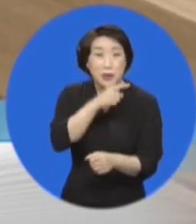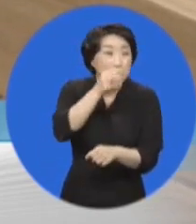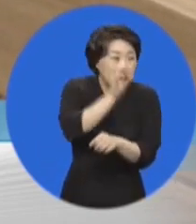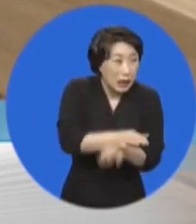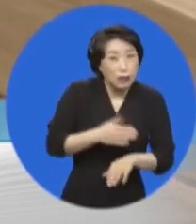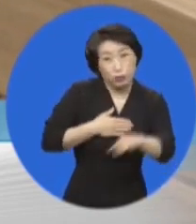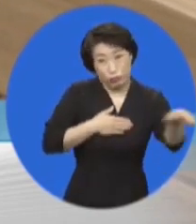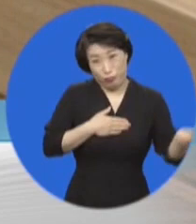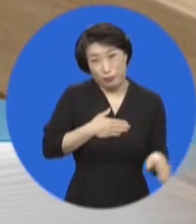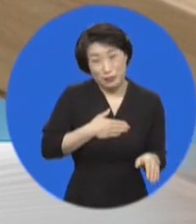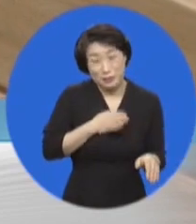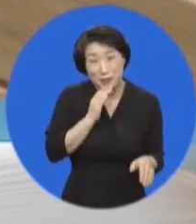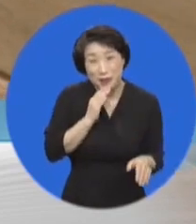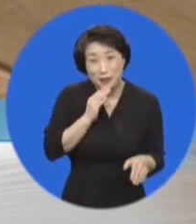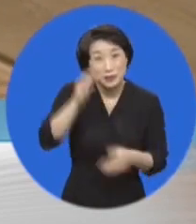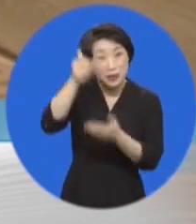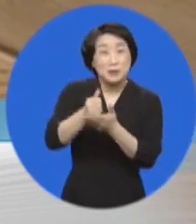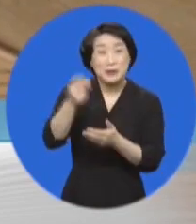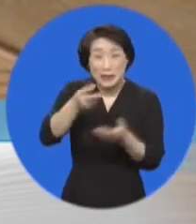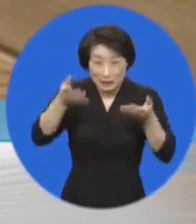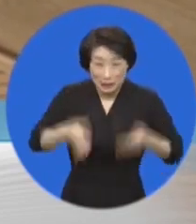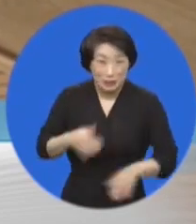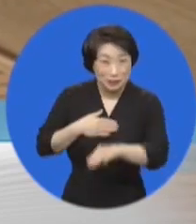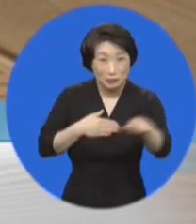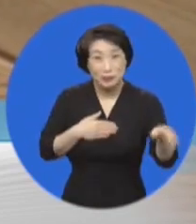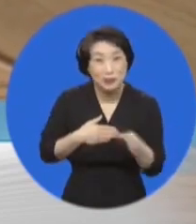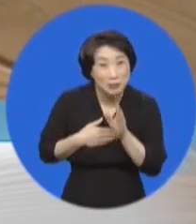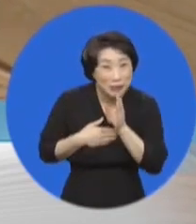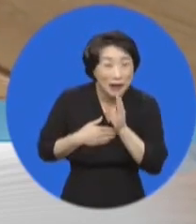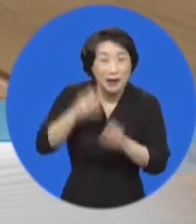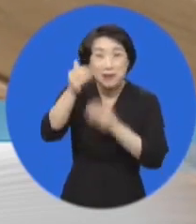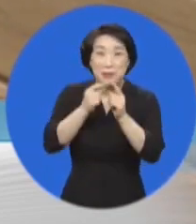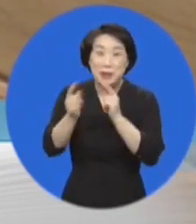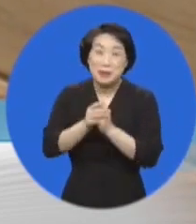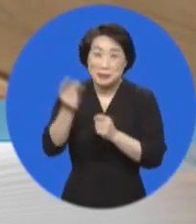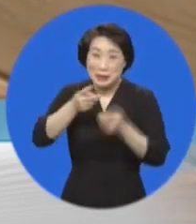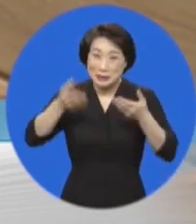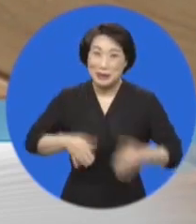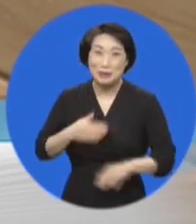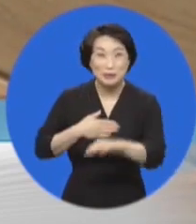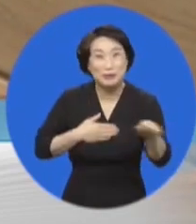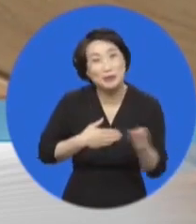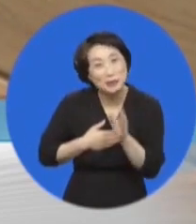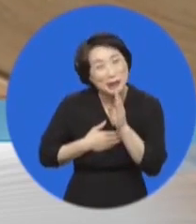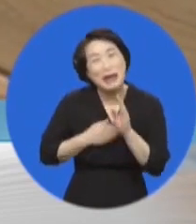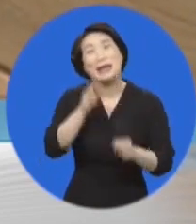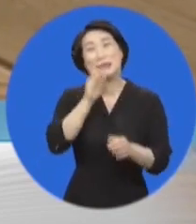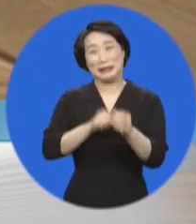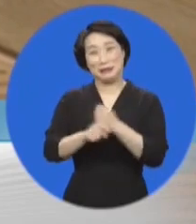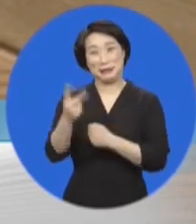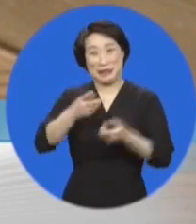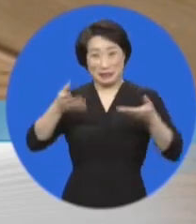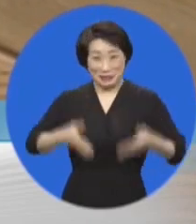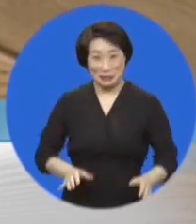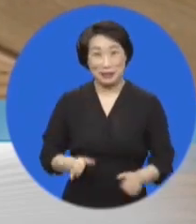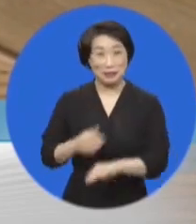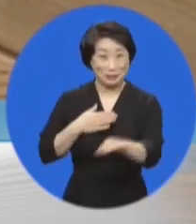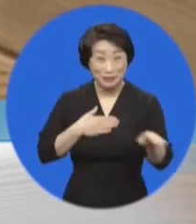주고 사고 성령으로 거듭나고 말씀으로 거듭나고 진리로